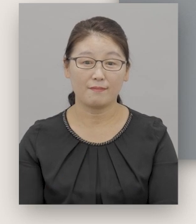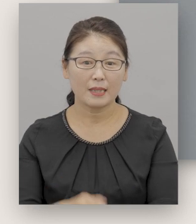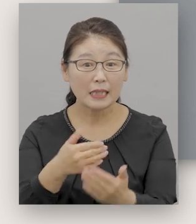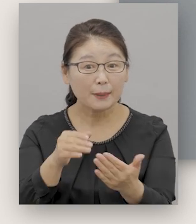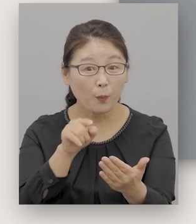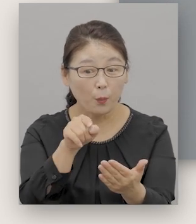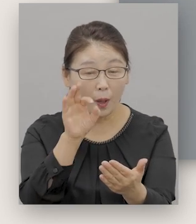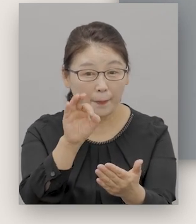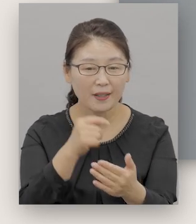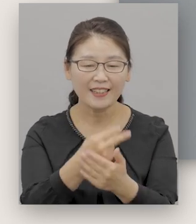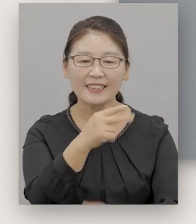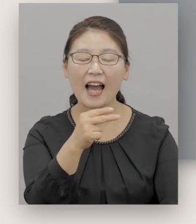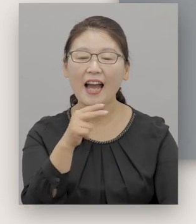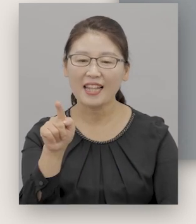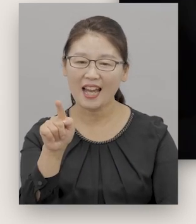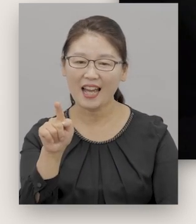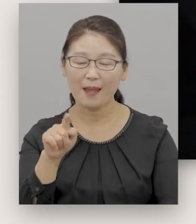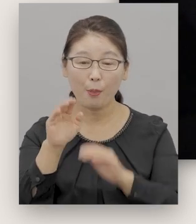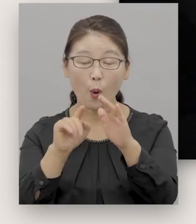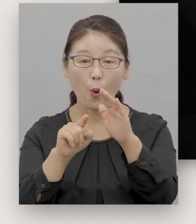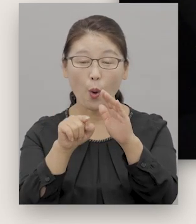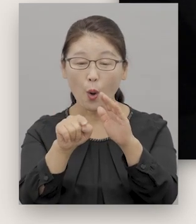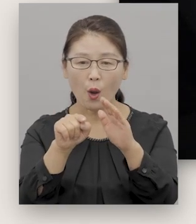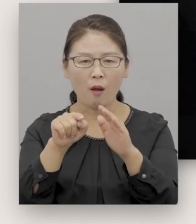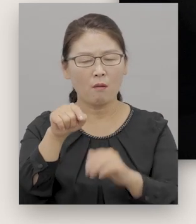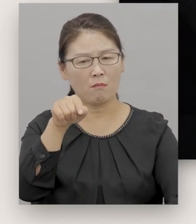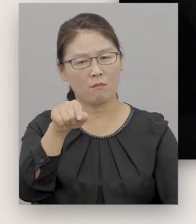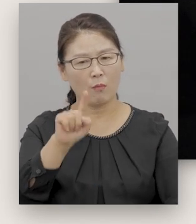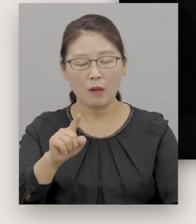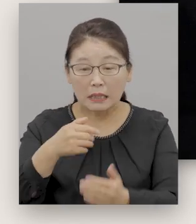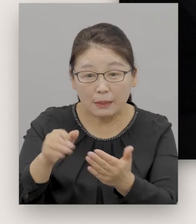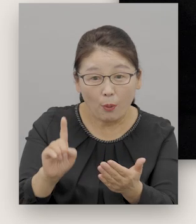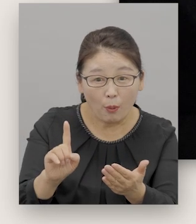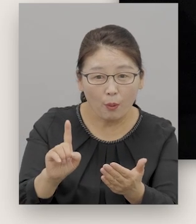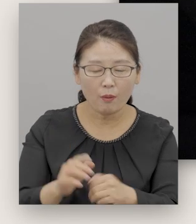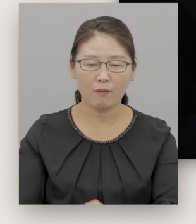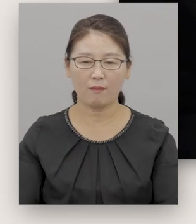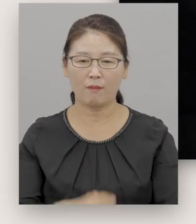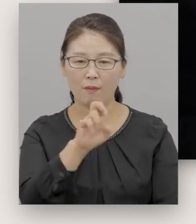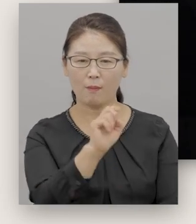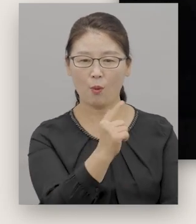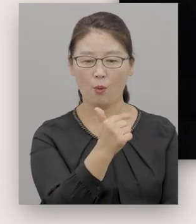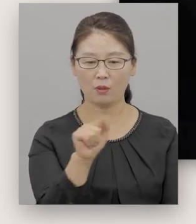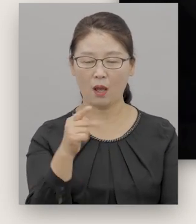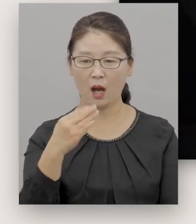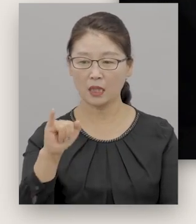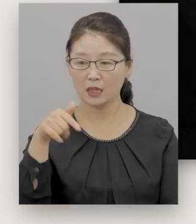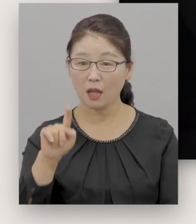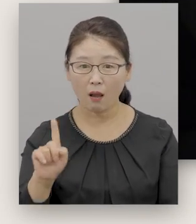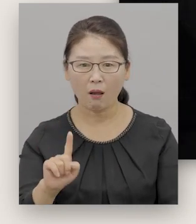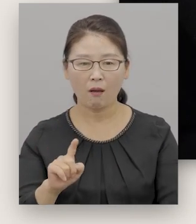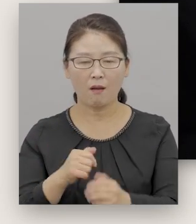매니페스토인데, 거기에 이제 보이는 그림은 우리가 너무나 잘 알고 있는 모나리자. 미술사에서 성상이라고도 할수 있는 이제